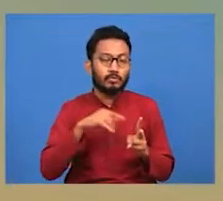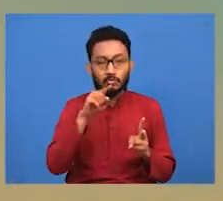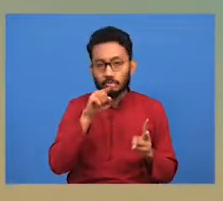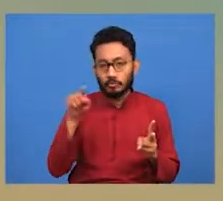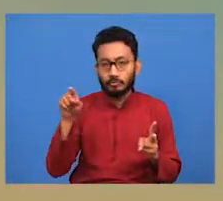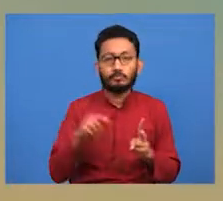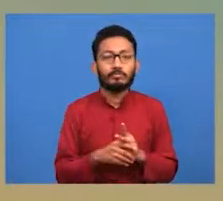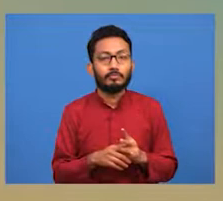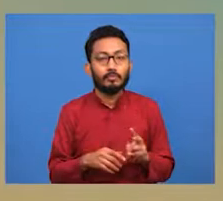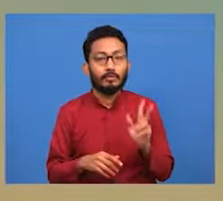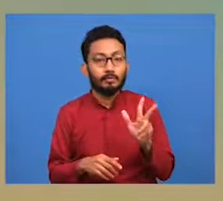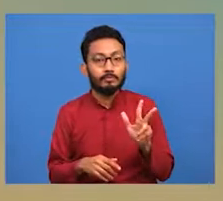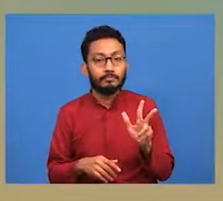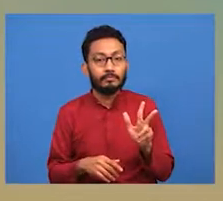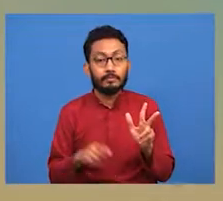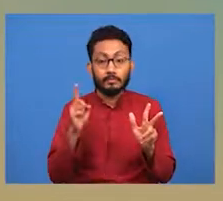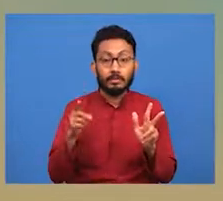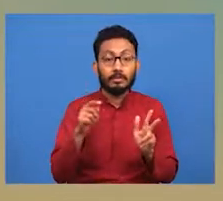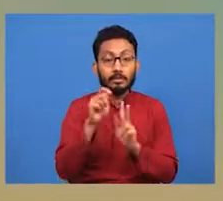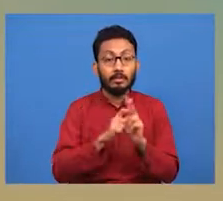Ketiga, dia terkenal.